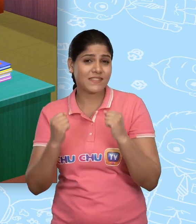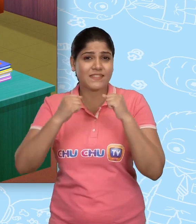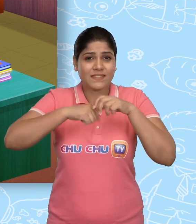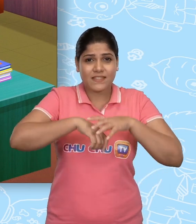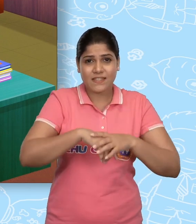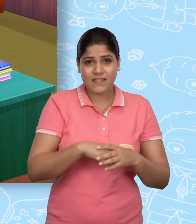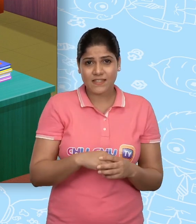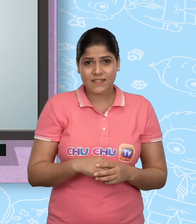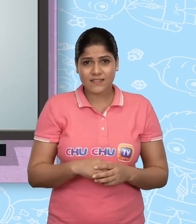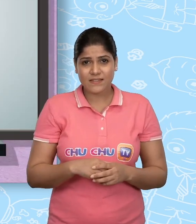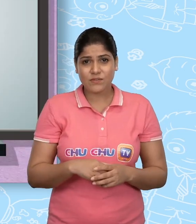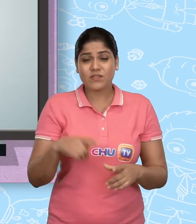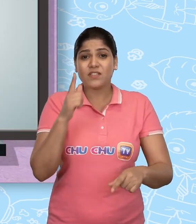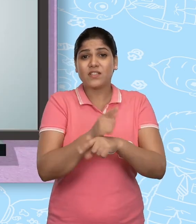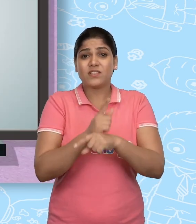बैठ गया।